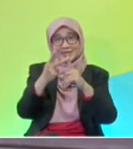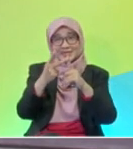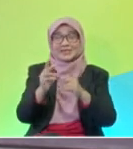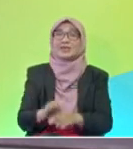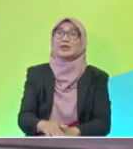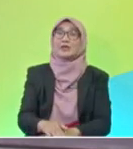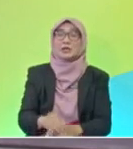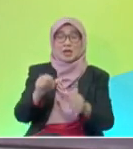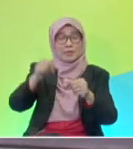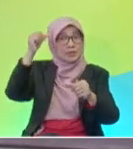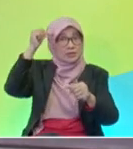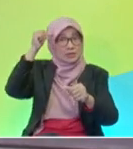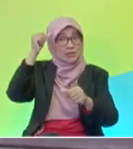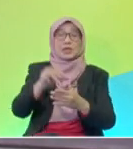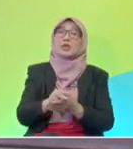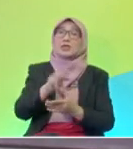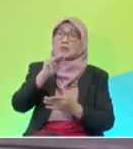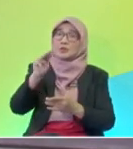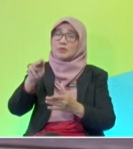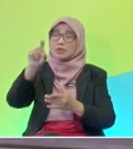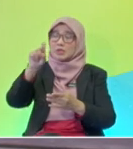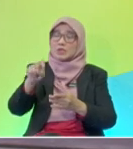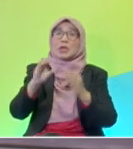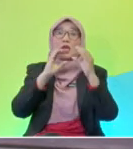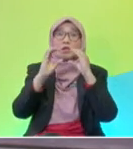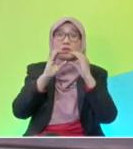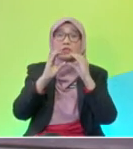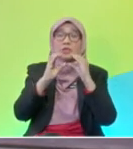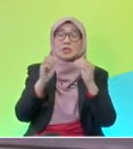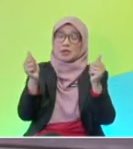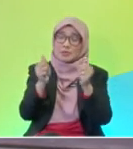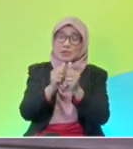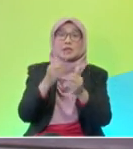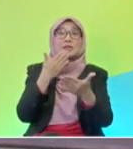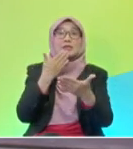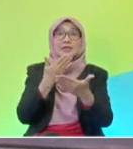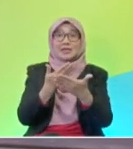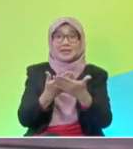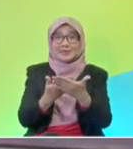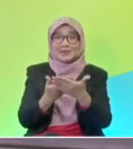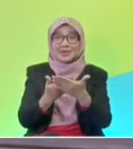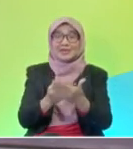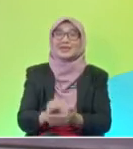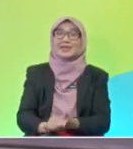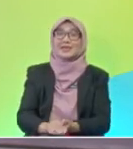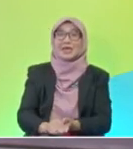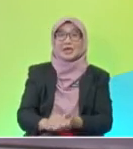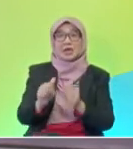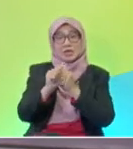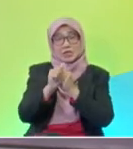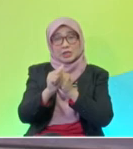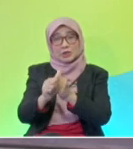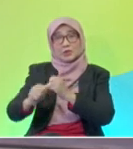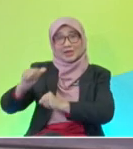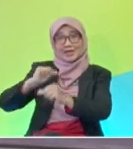dalam bercakap sentiasalah berhati-hati dan juga menjaga kelakuan kita kerana percakapan itu melamangkan adab dan akhlak diri seseorang